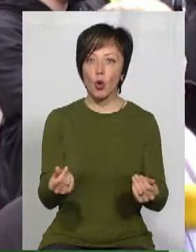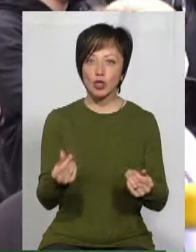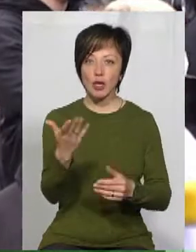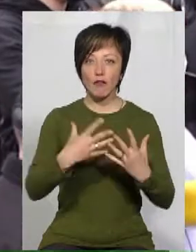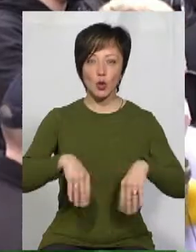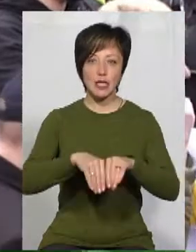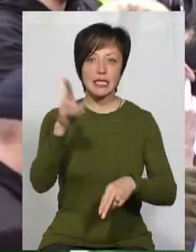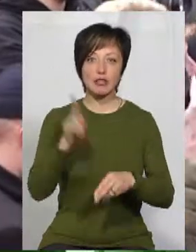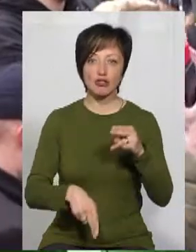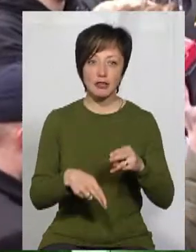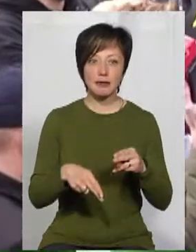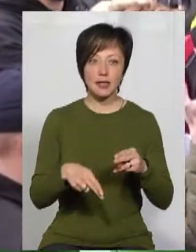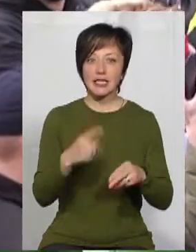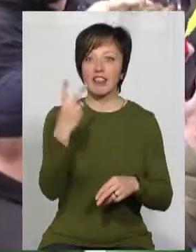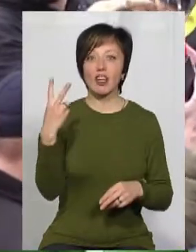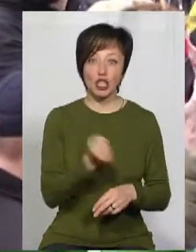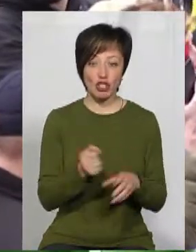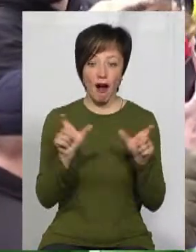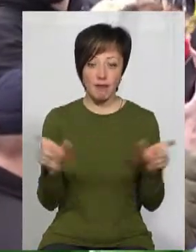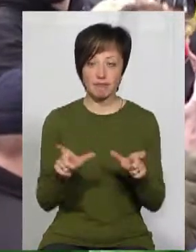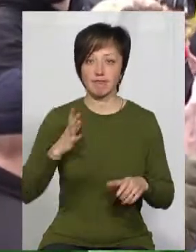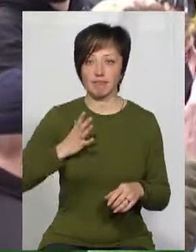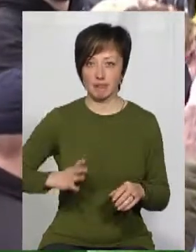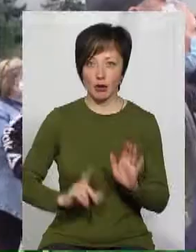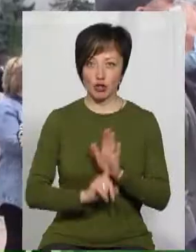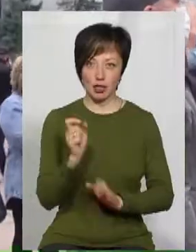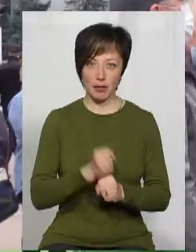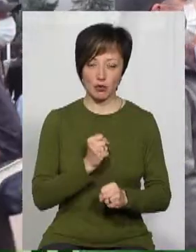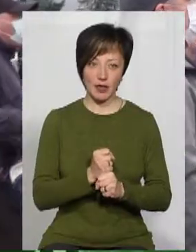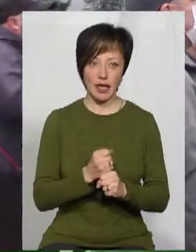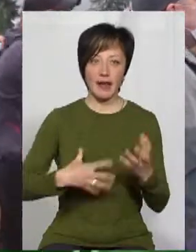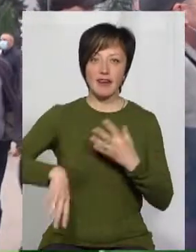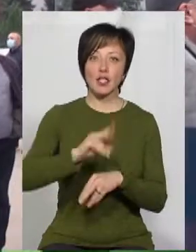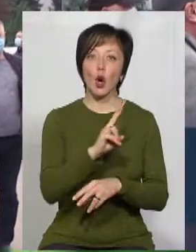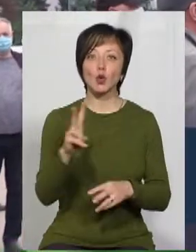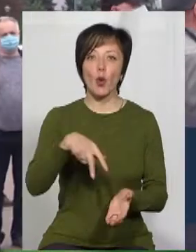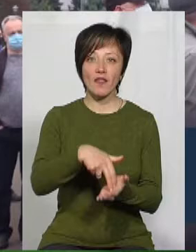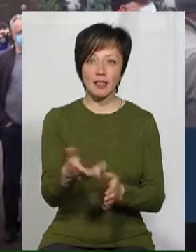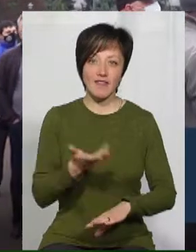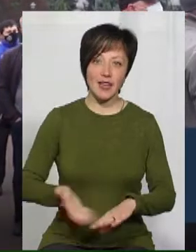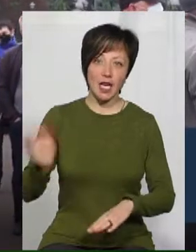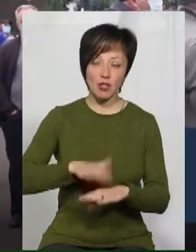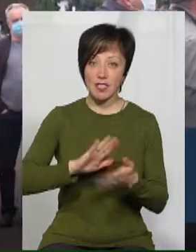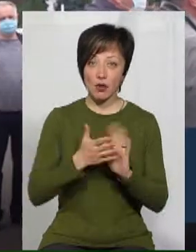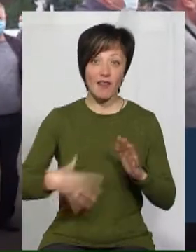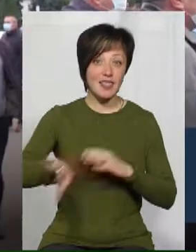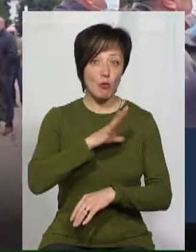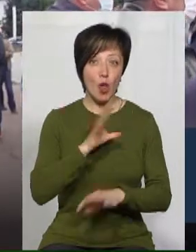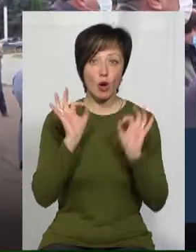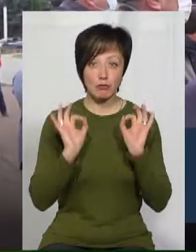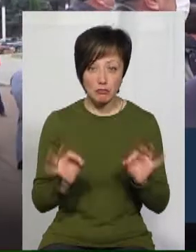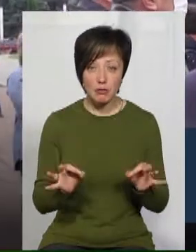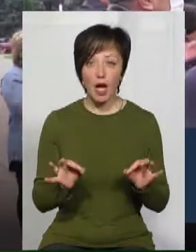родини закінчилися за 2 тижні карантину, тому він вимушений почати працювати. Всі, хто тут вийшов в кризовій ситуації, якби все було добре,